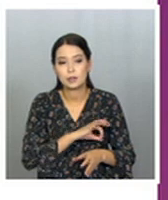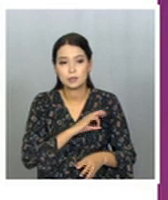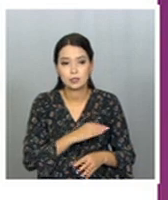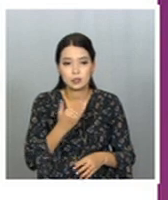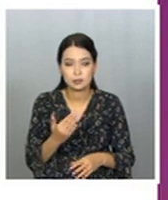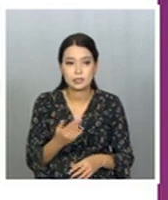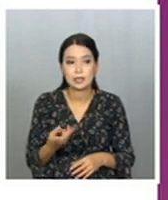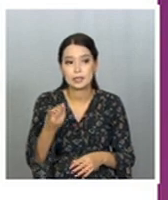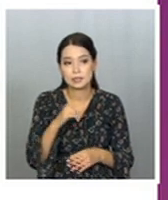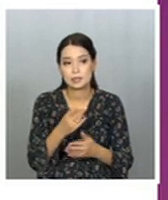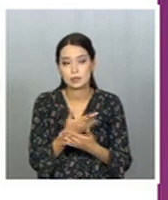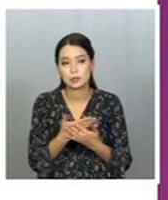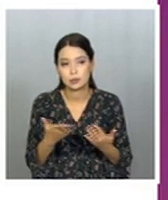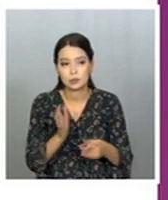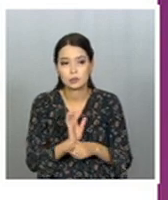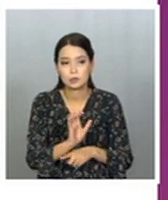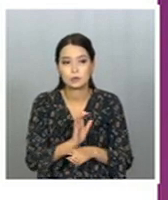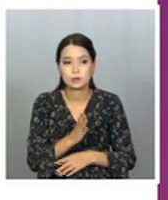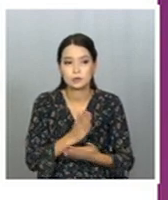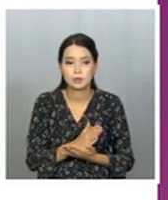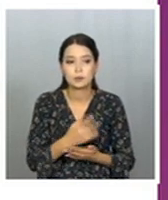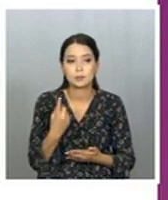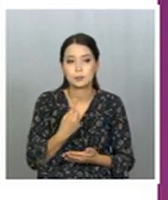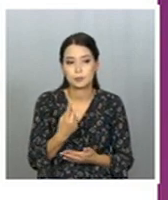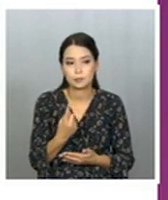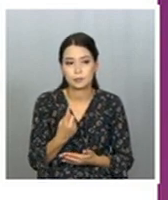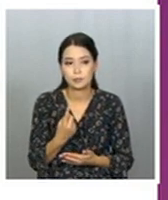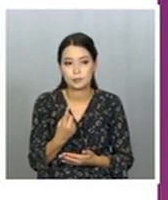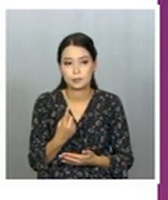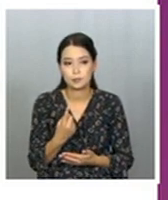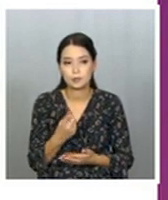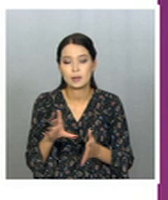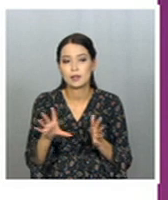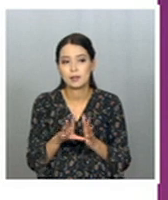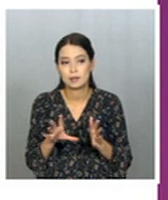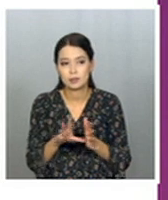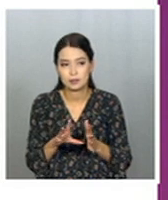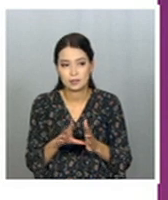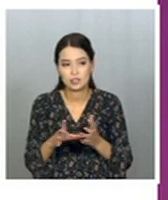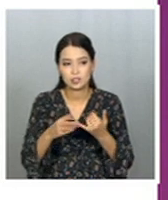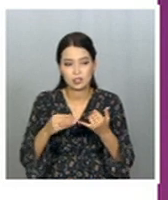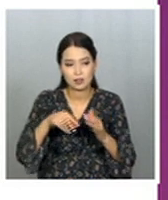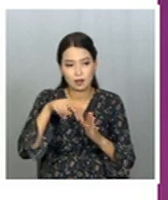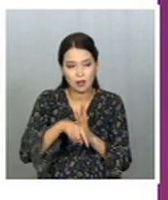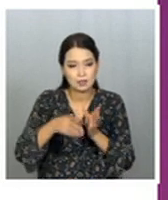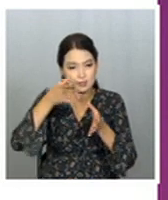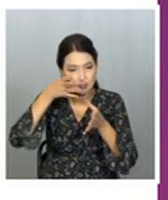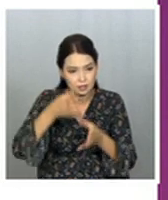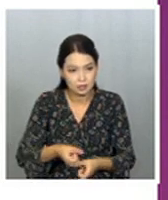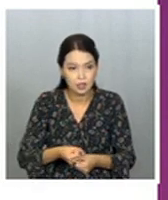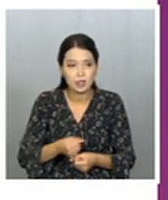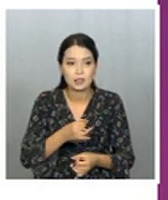екі түрлі әдіспен өндіреді. Яғни, олар жер асты шахталық әдіс және де жер